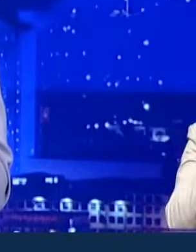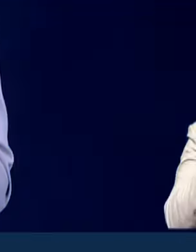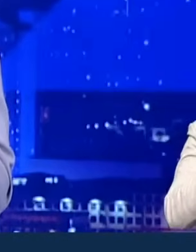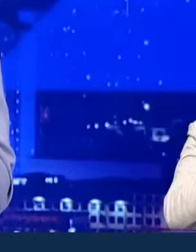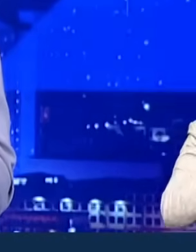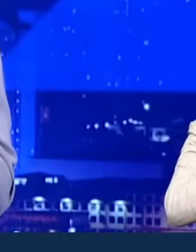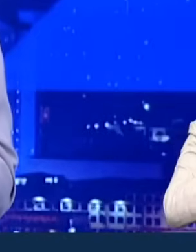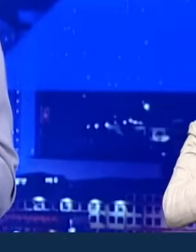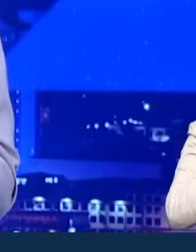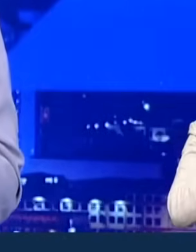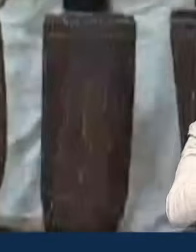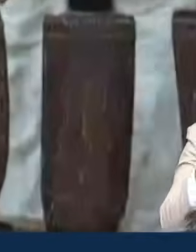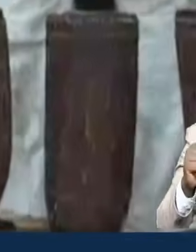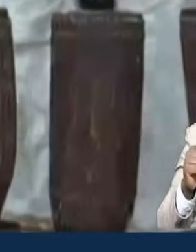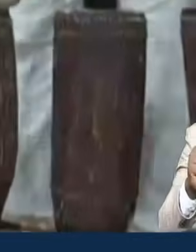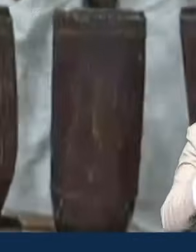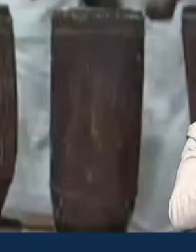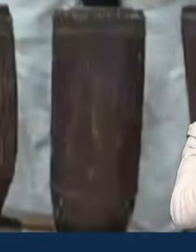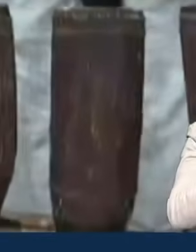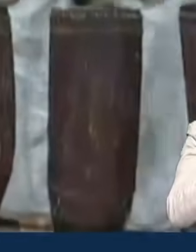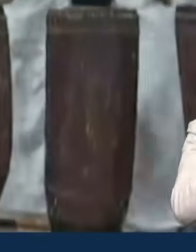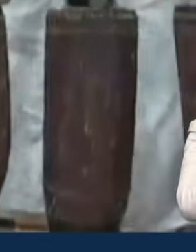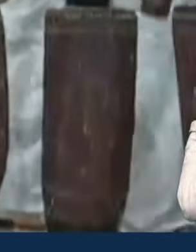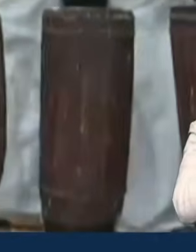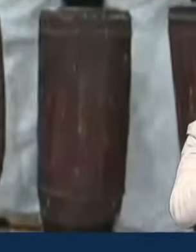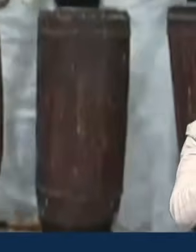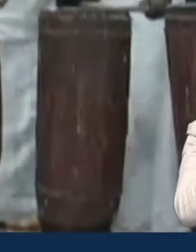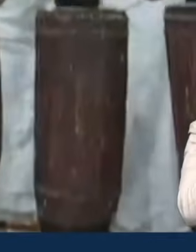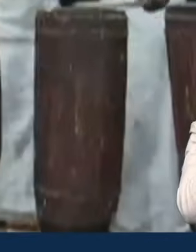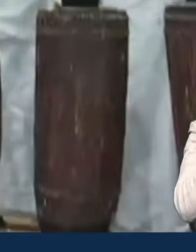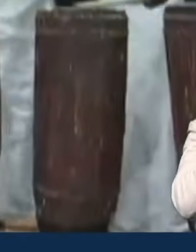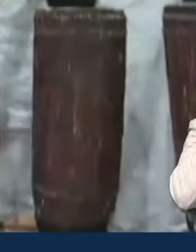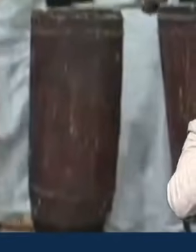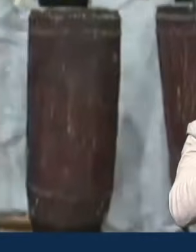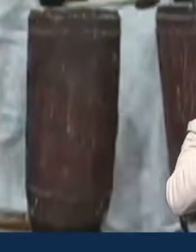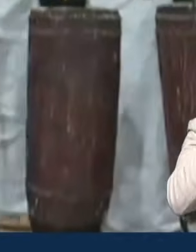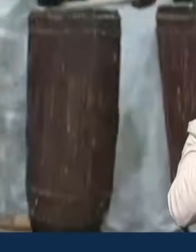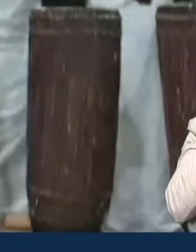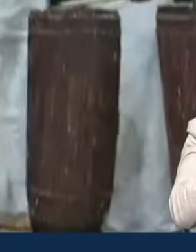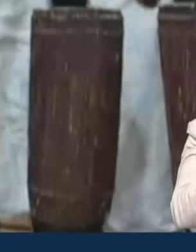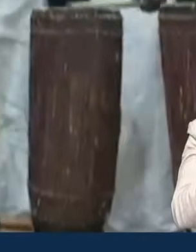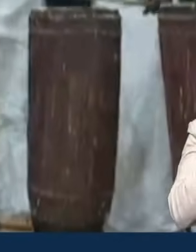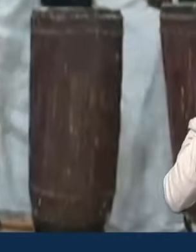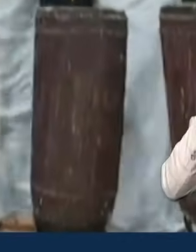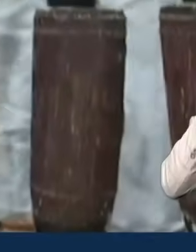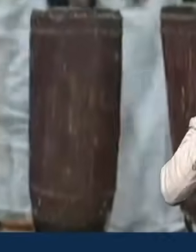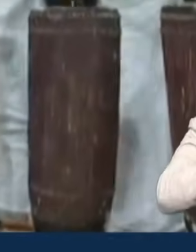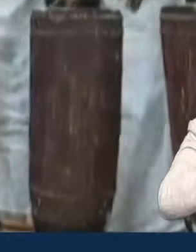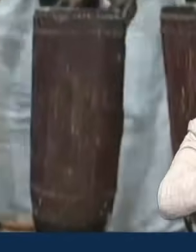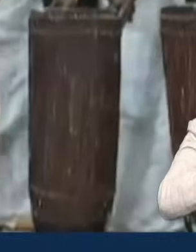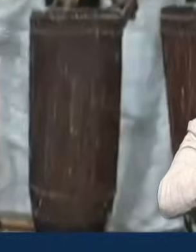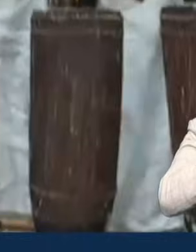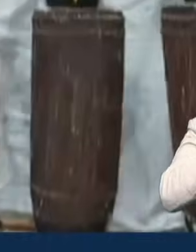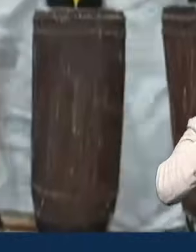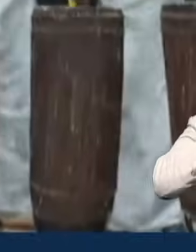twifashishije ikoranabuhanga turi kumwe na mugenzi wacu wagiye gukurikirana gusoza umuhango